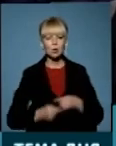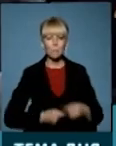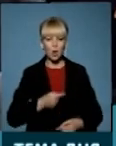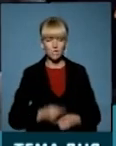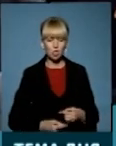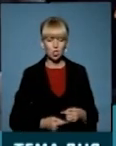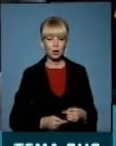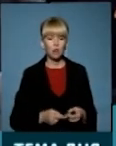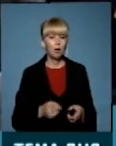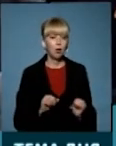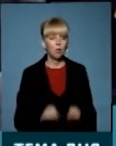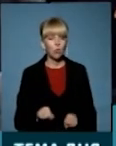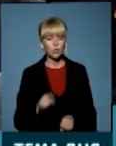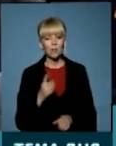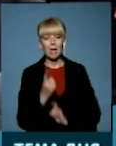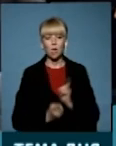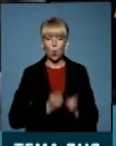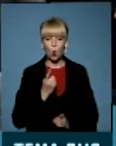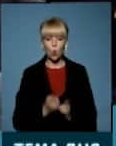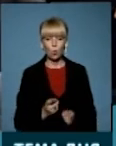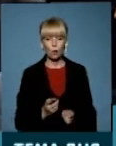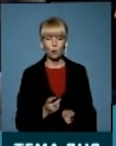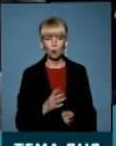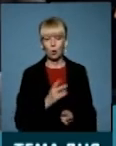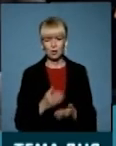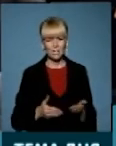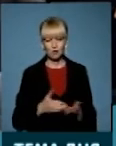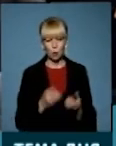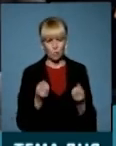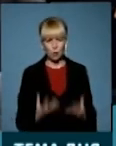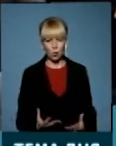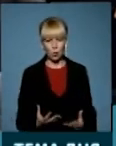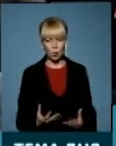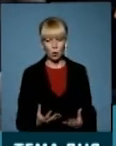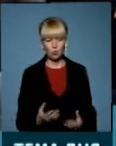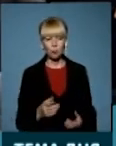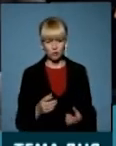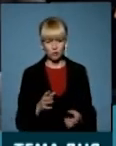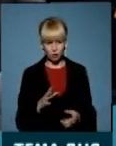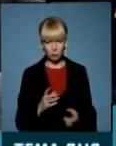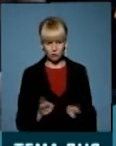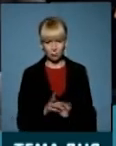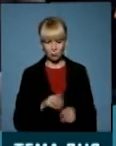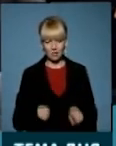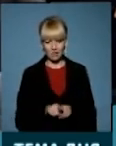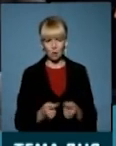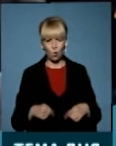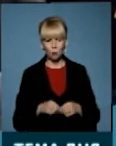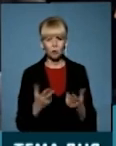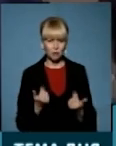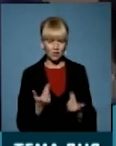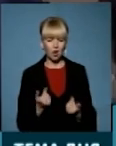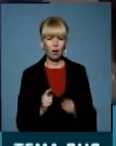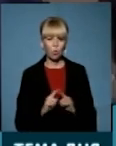тобто можливість їх реконструювати була не зовсім простою. Стикались з такими об'єктами? Ну, от так,